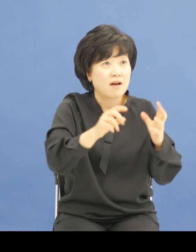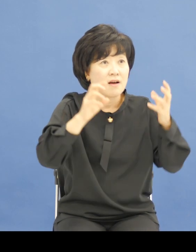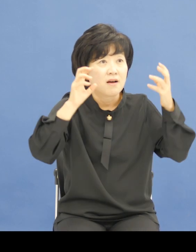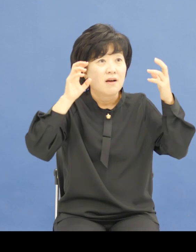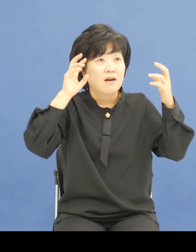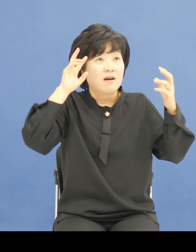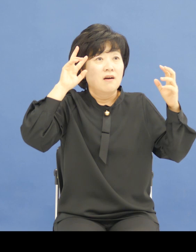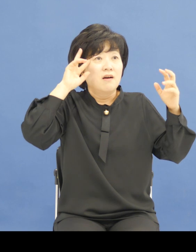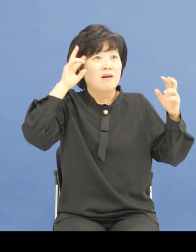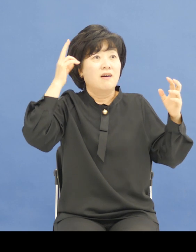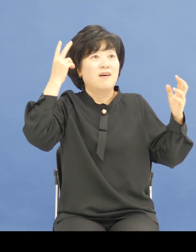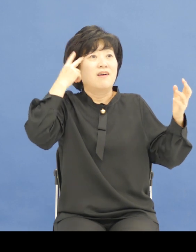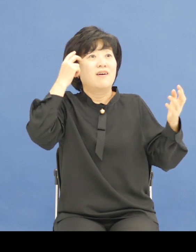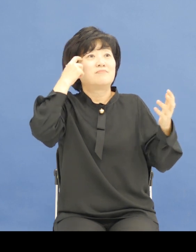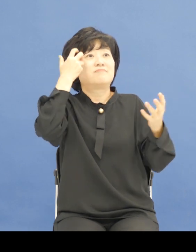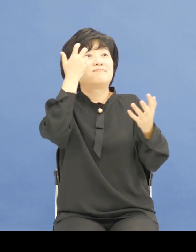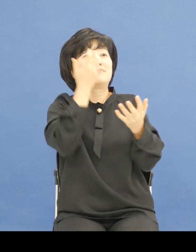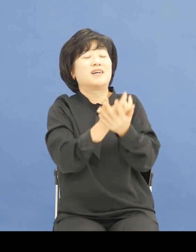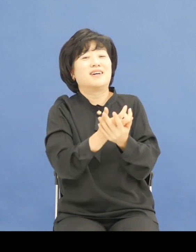어떻게 하셨어요?